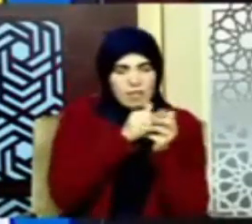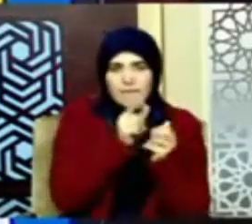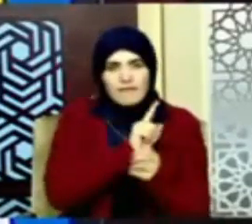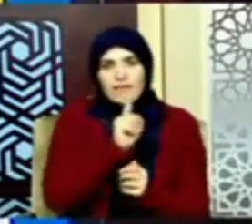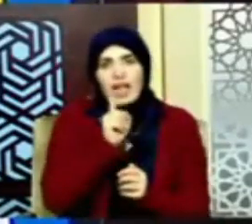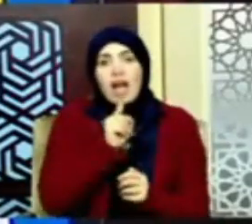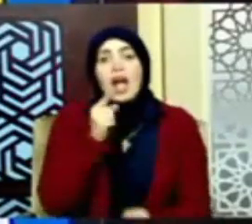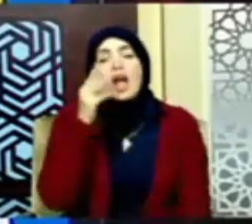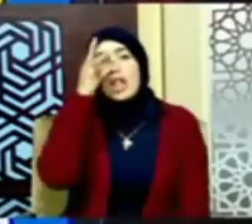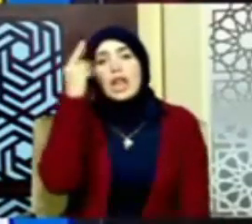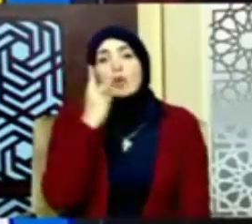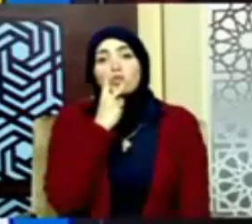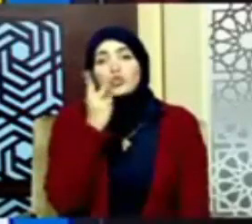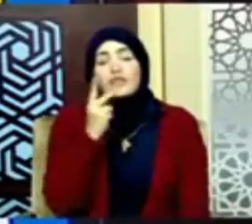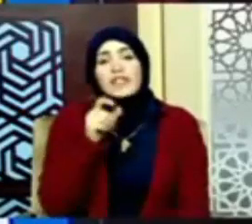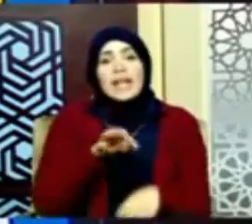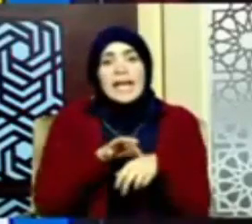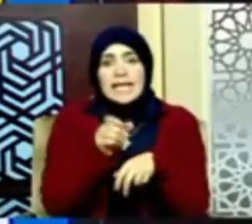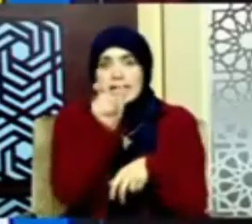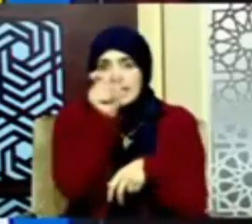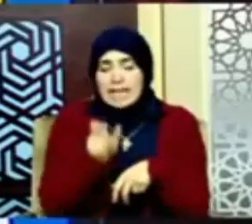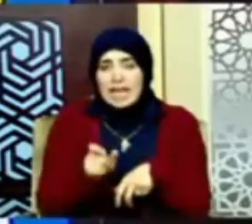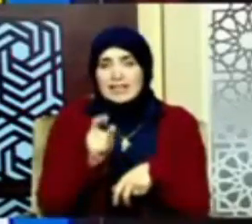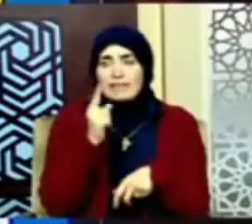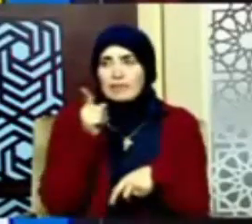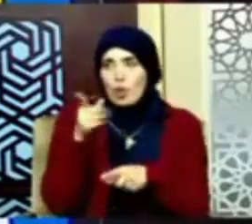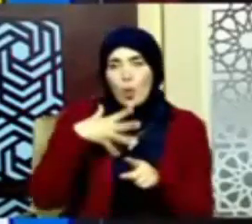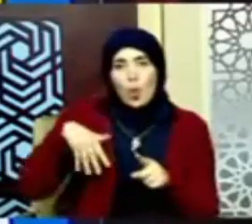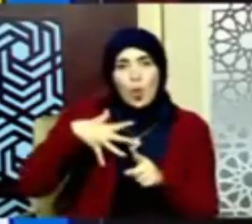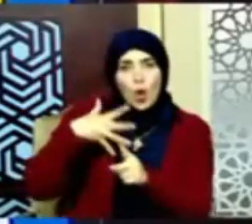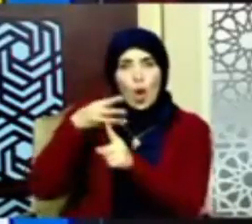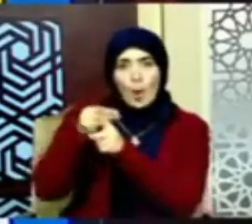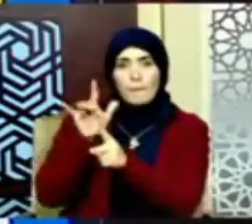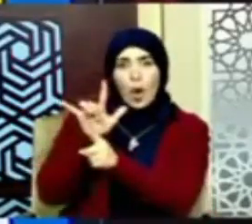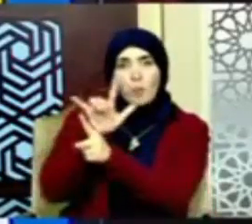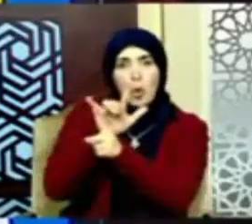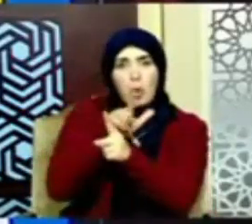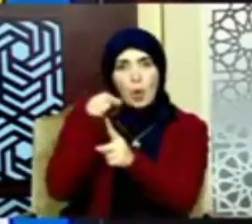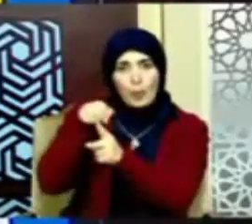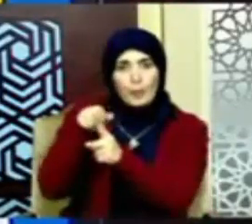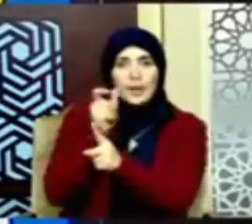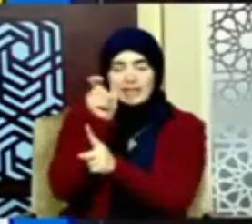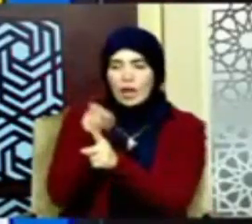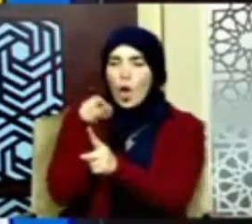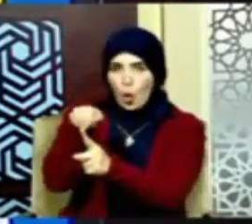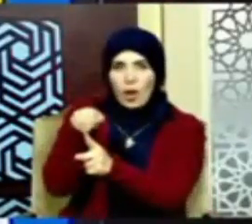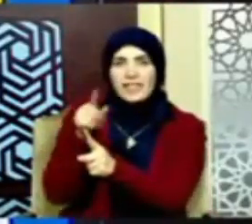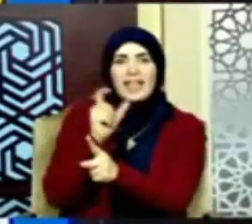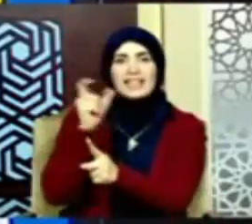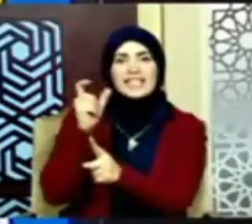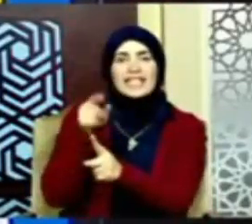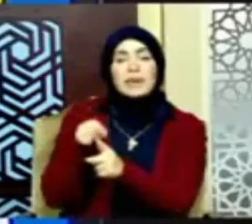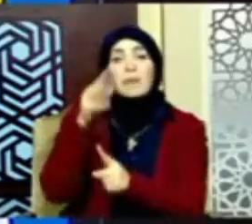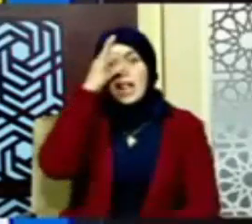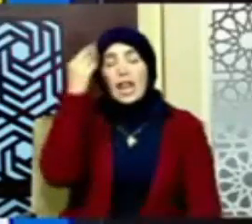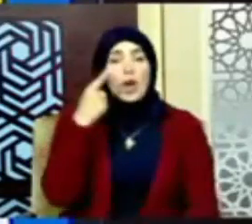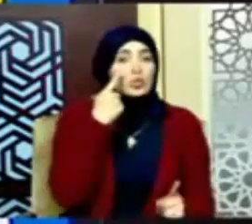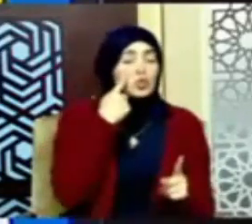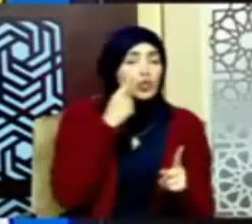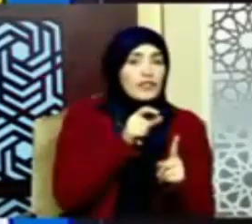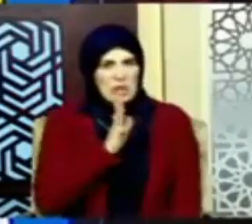فإن وجدت إنسانا يألف ويؤلف محبوبا ميسرا فهذا من علامات الإسلام. وإن وجدت إنسانا لا